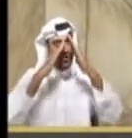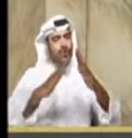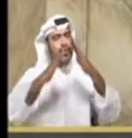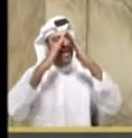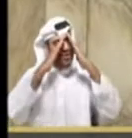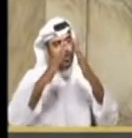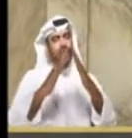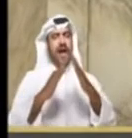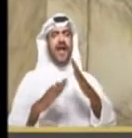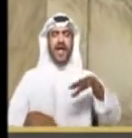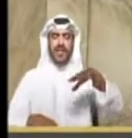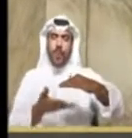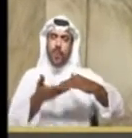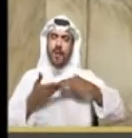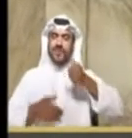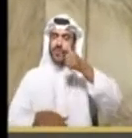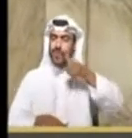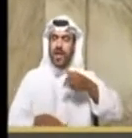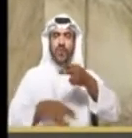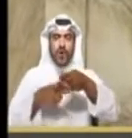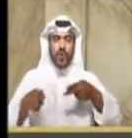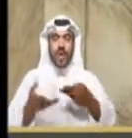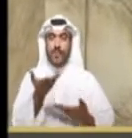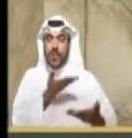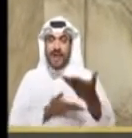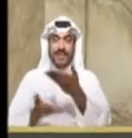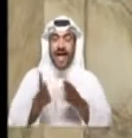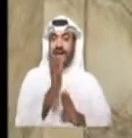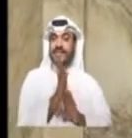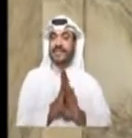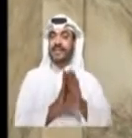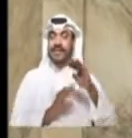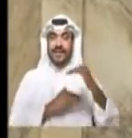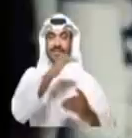والتقدير والتحدث حول تطوير العلاقات بين البلدين الشقيقين